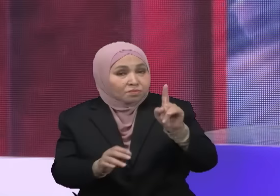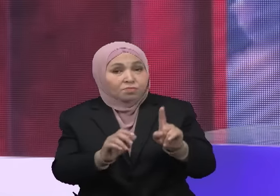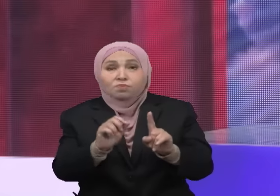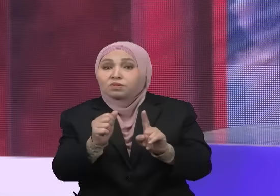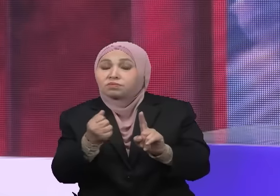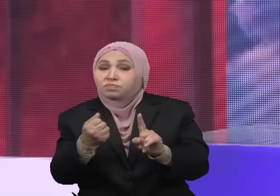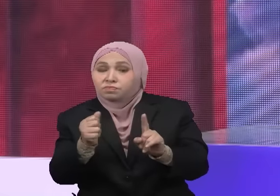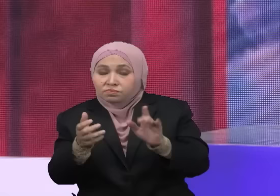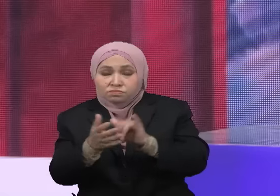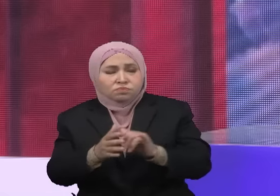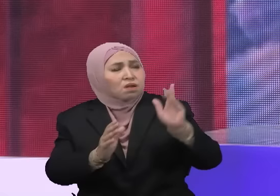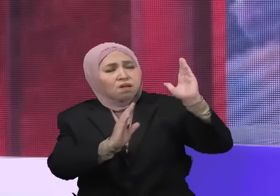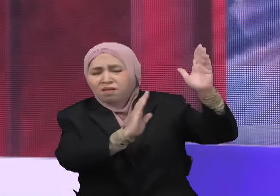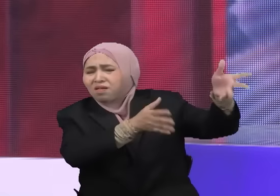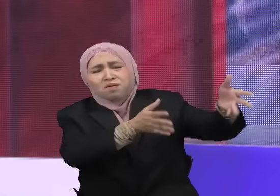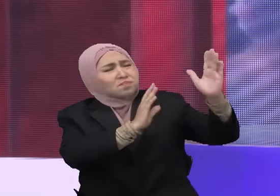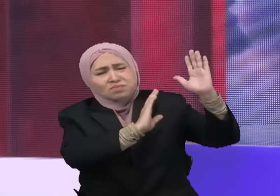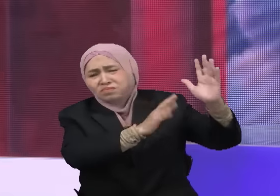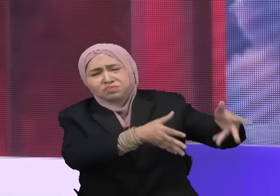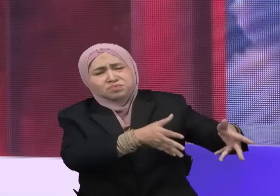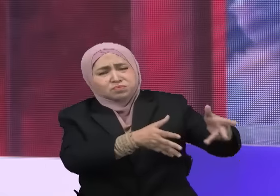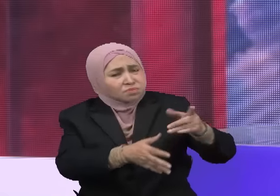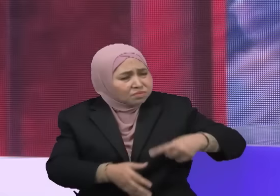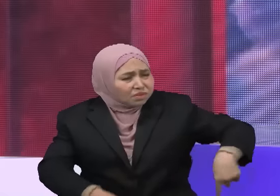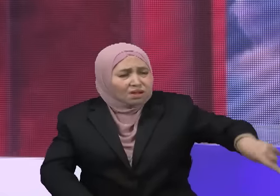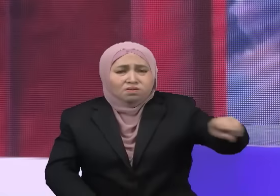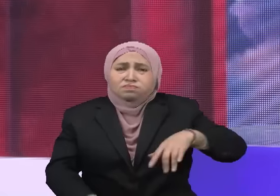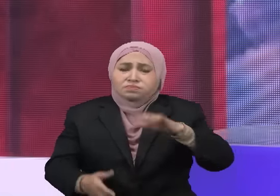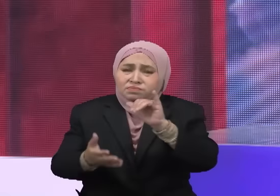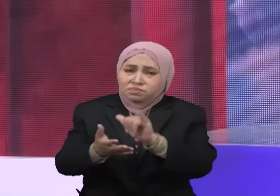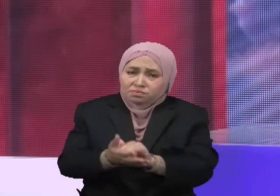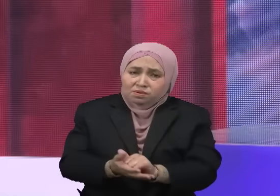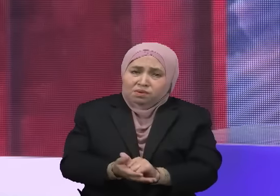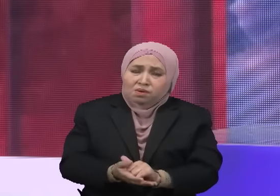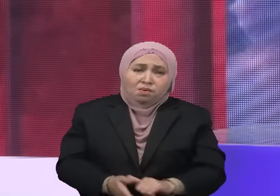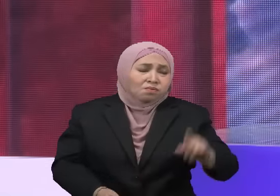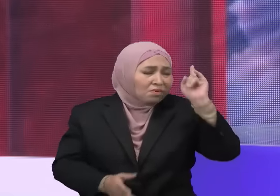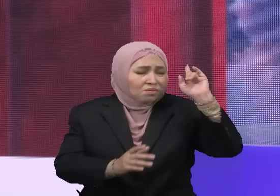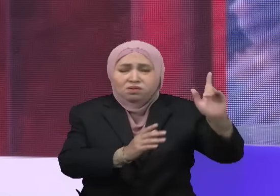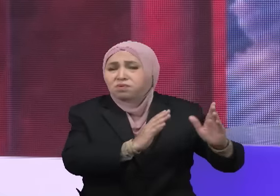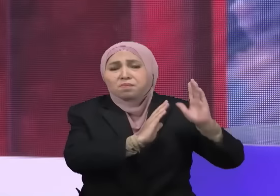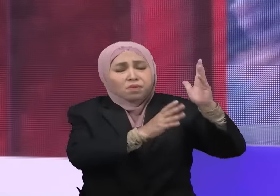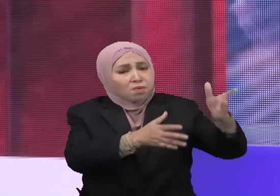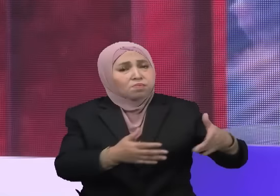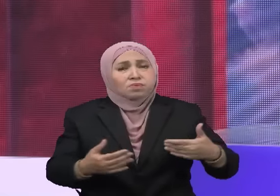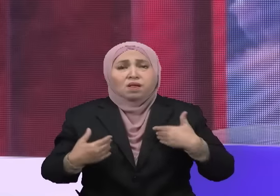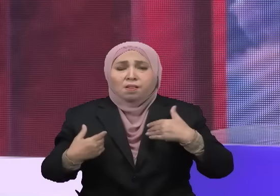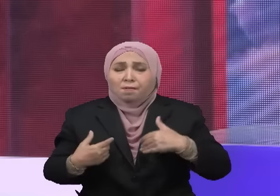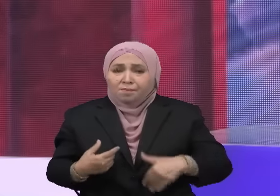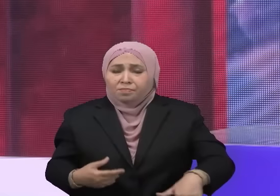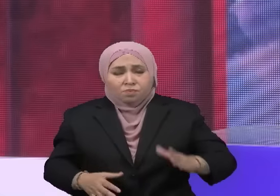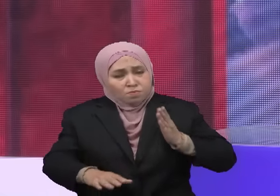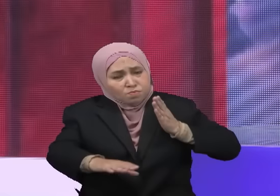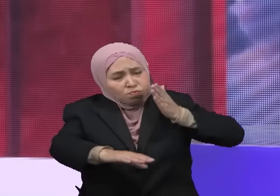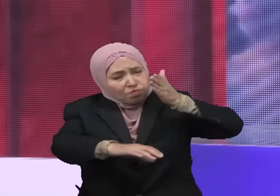ini, Allah menyatakan Allah biarkan wa nadharuhum fi tughyanihim ya'mahun. Allah biarkan mereka berada dalam keadaan